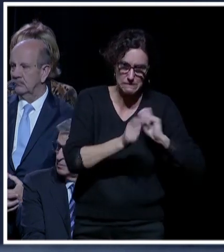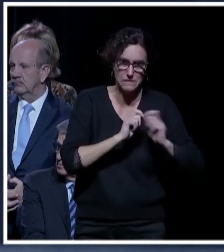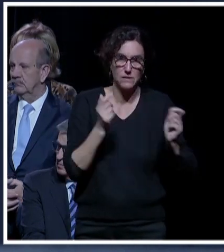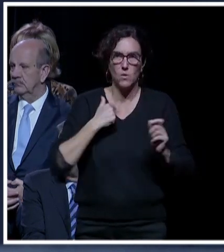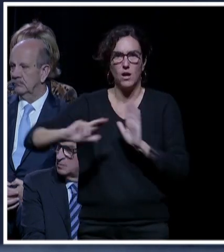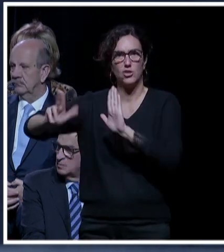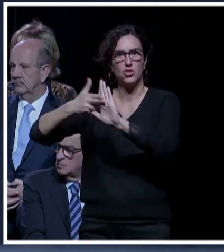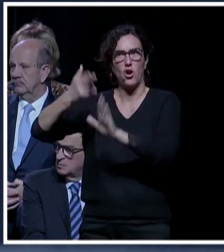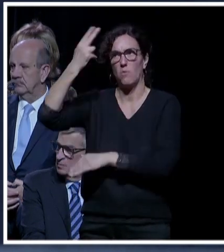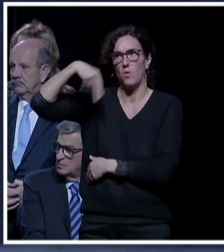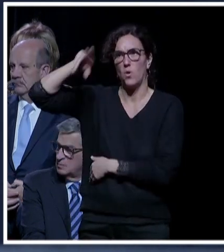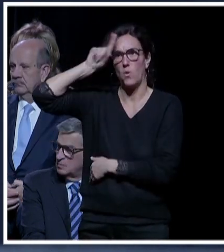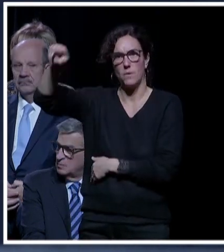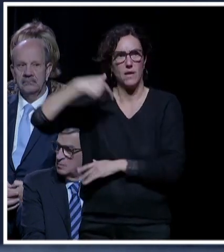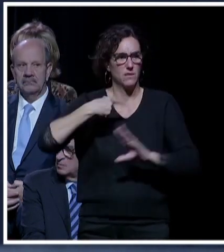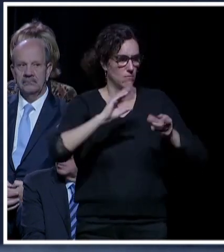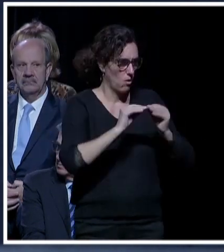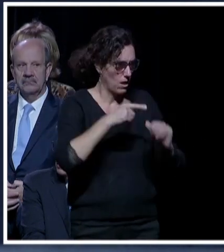notre souveraineté est en jeu.